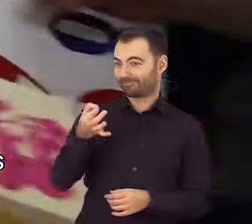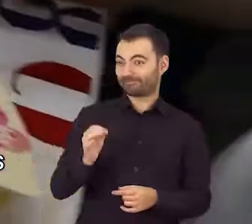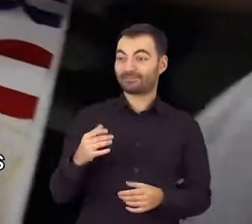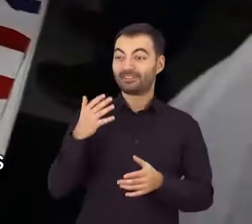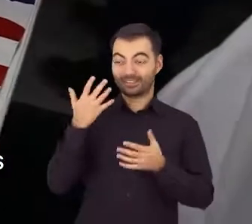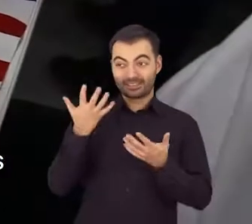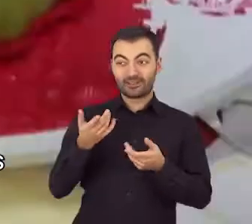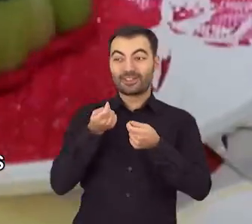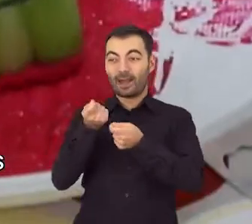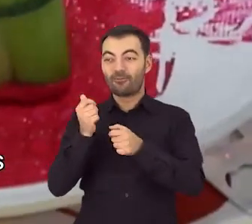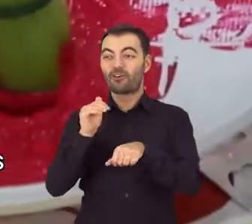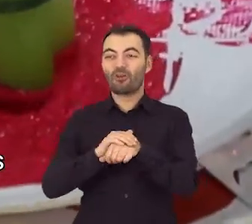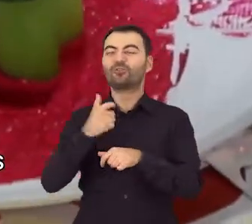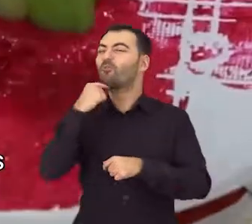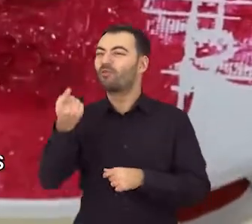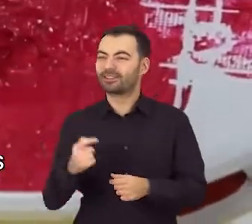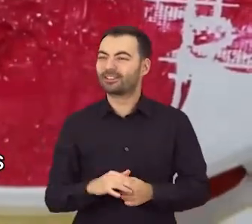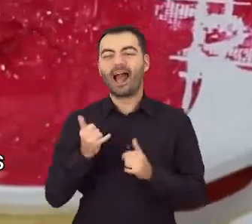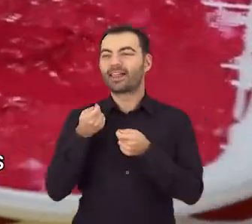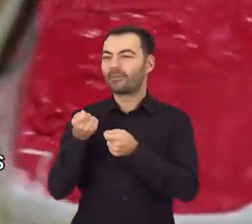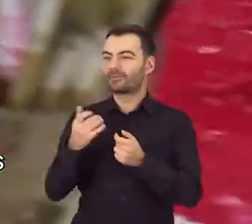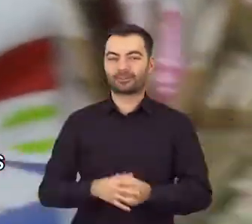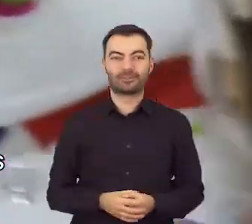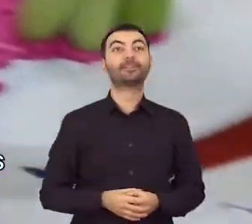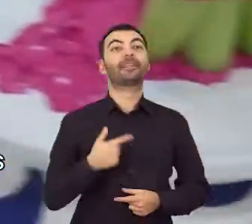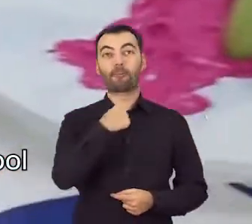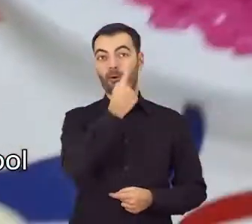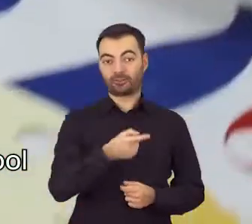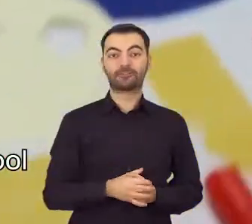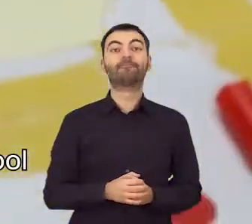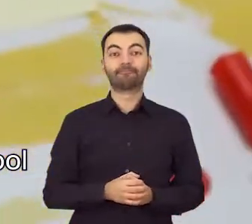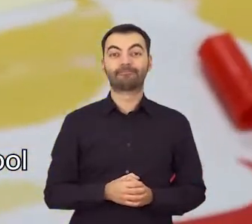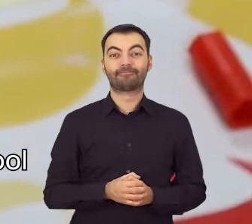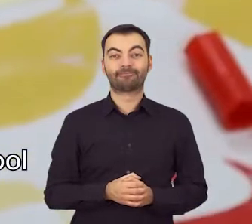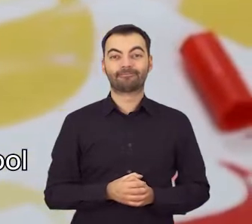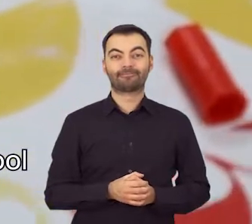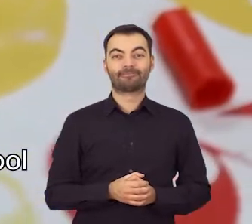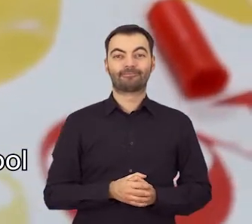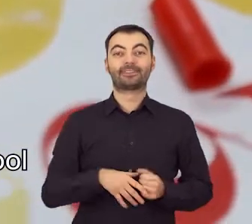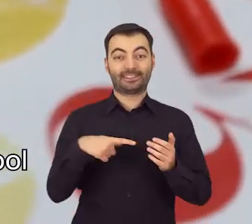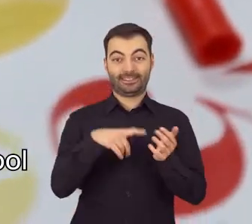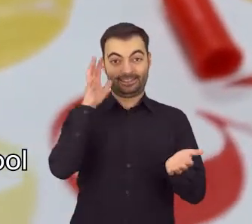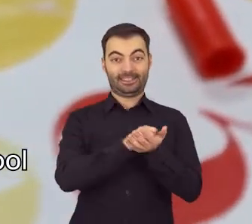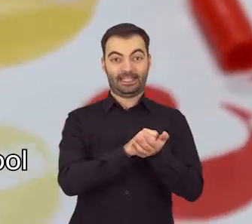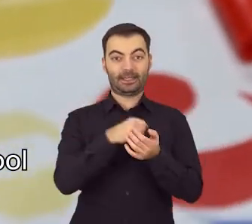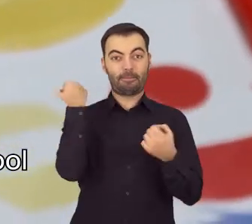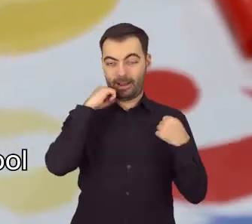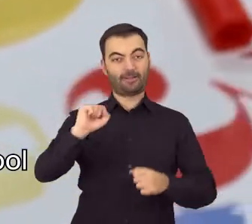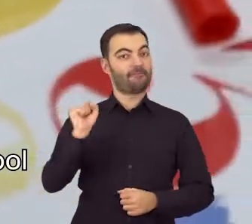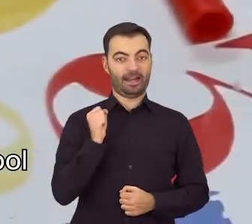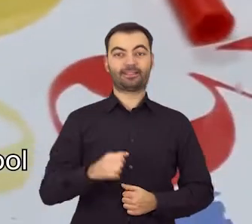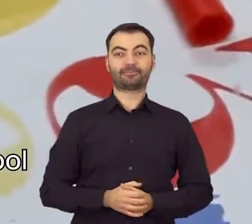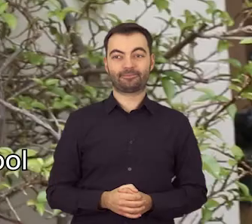jakbyś miał na przykład zachęcić kolegów, żeby tu przyszli, to co byś im powiedział? Powiedziałbym, że na tych zajęciach jest